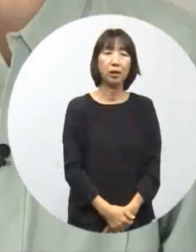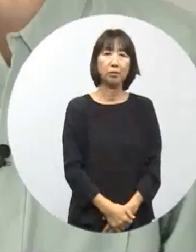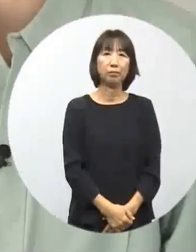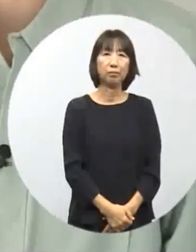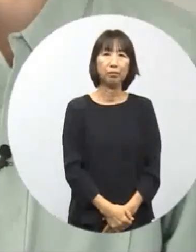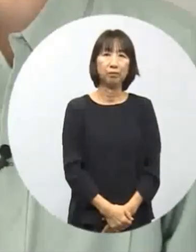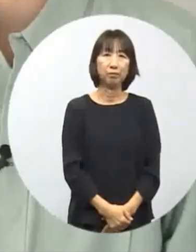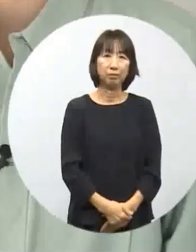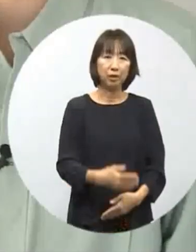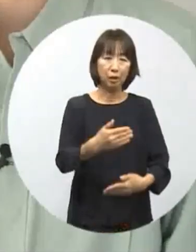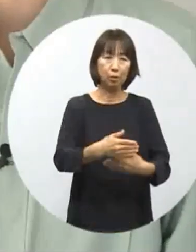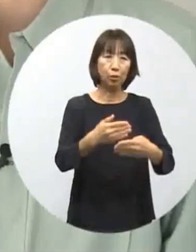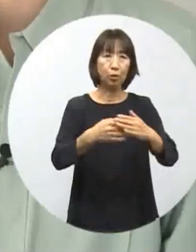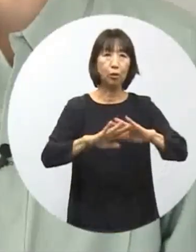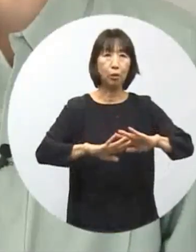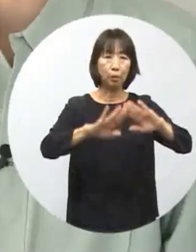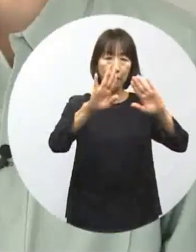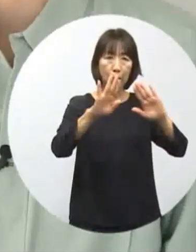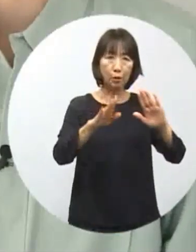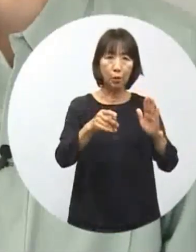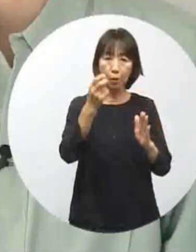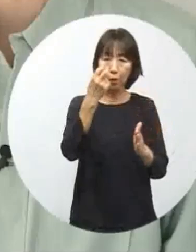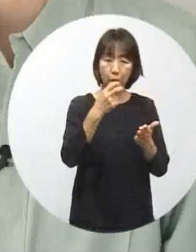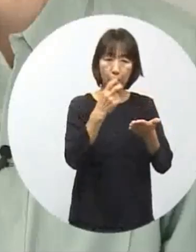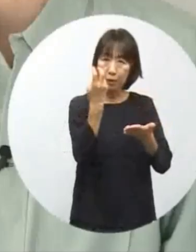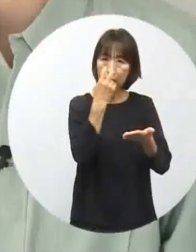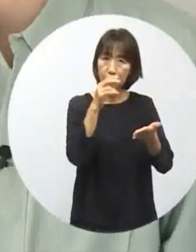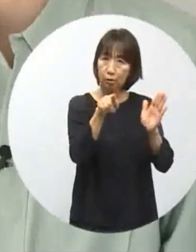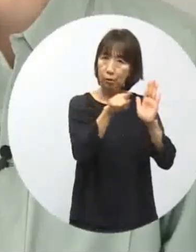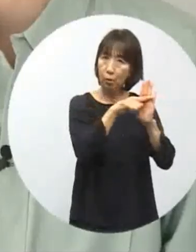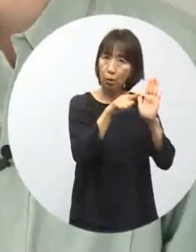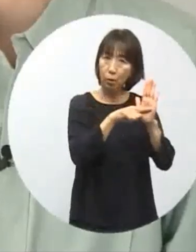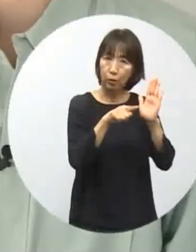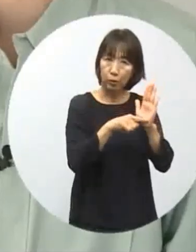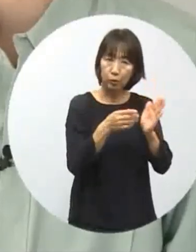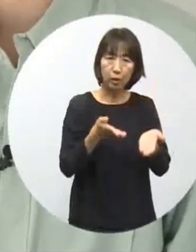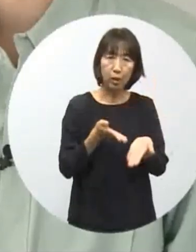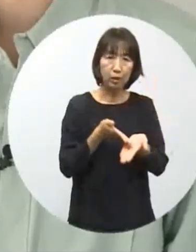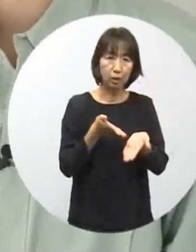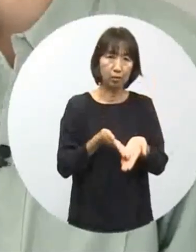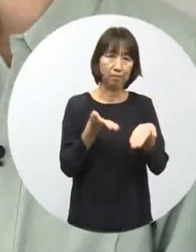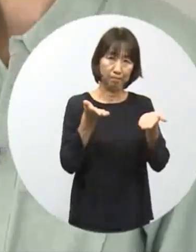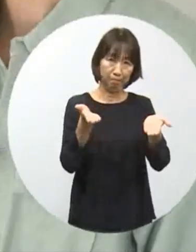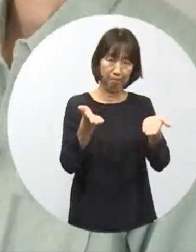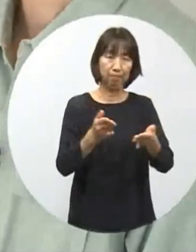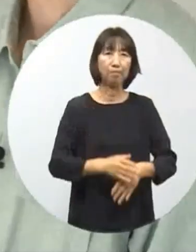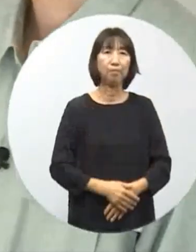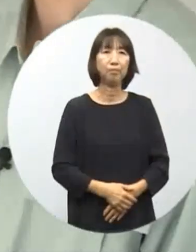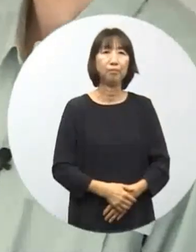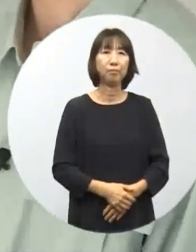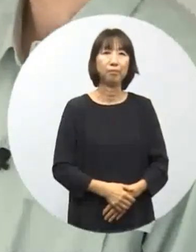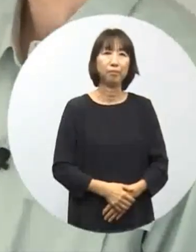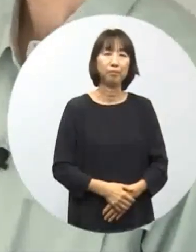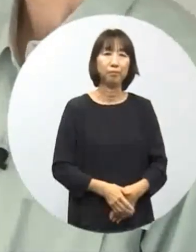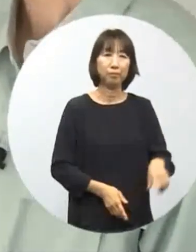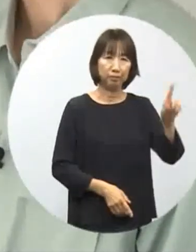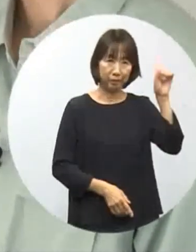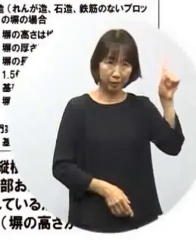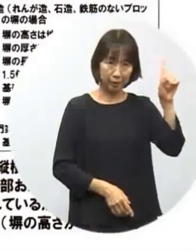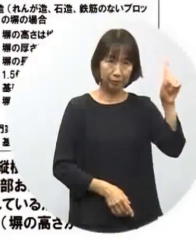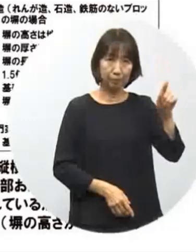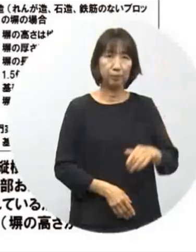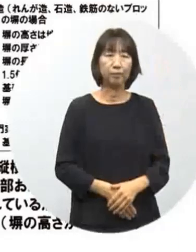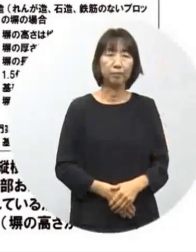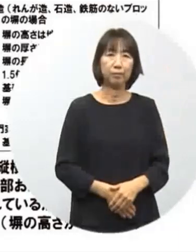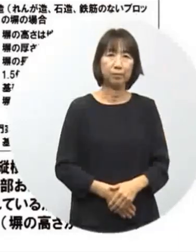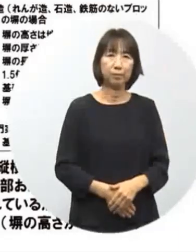それではブロック塀のチェック項目についてご説明させていただきます。まずはじめに、1、